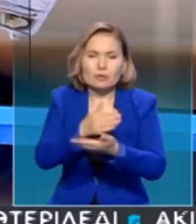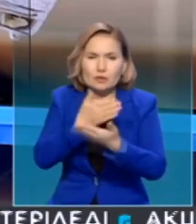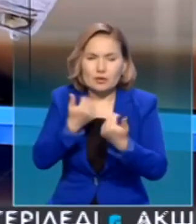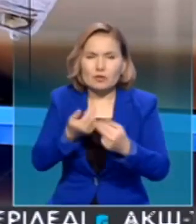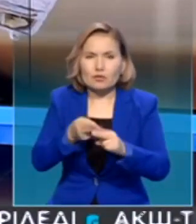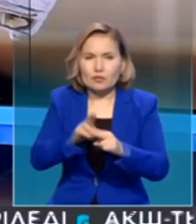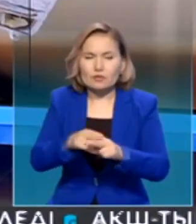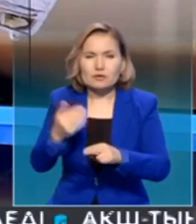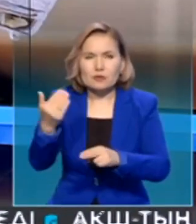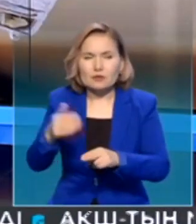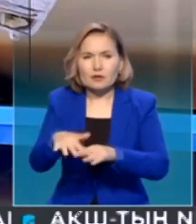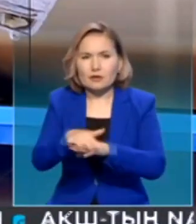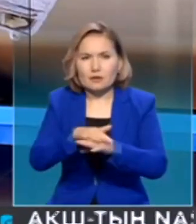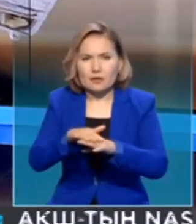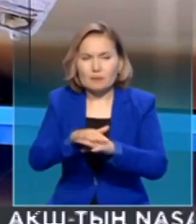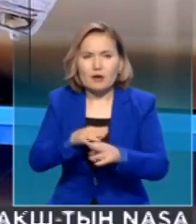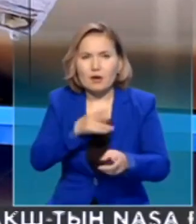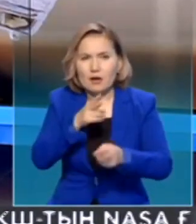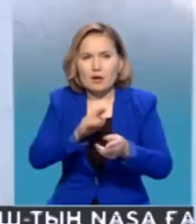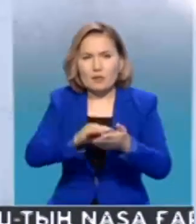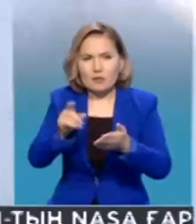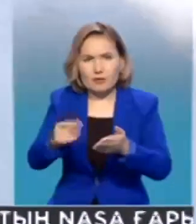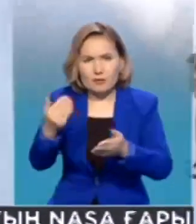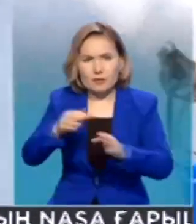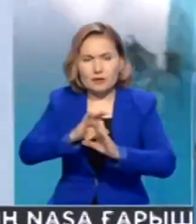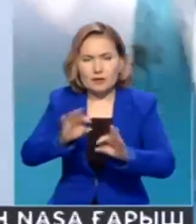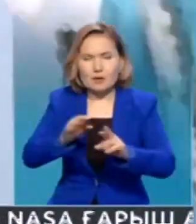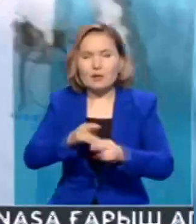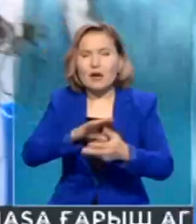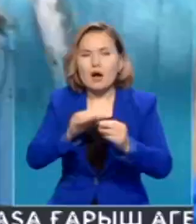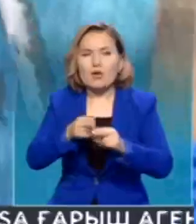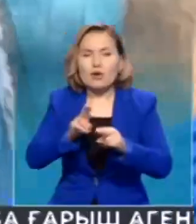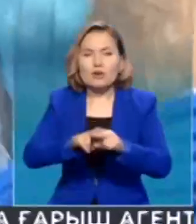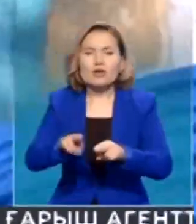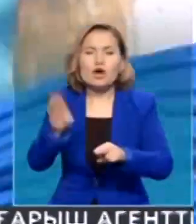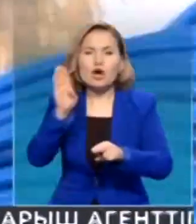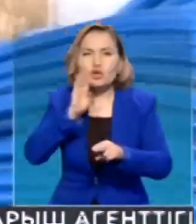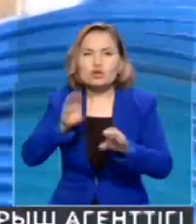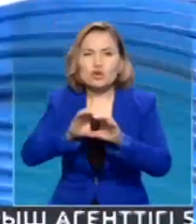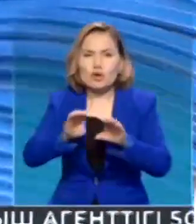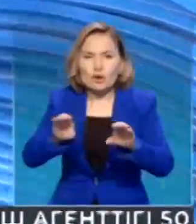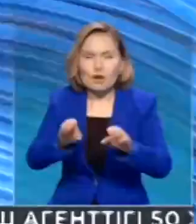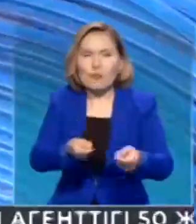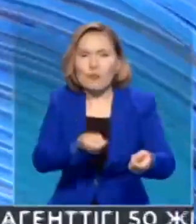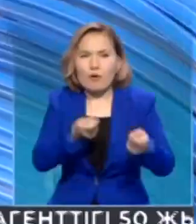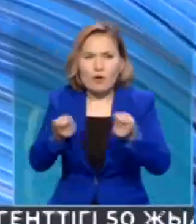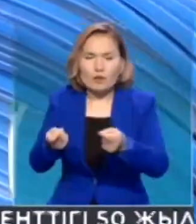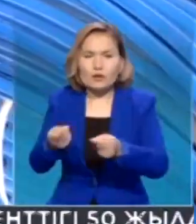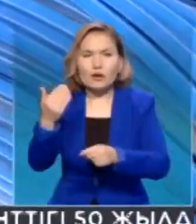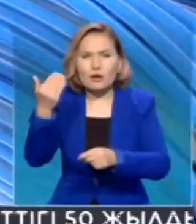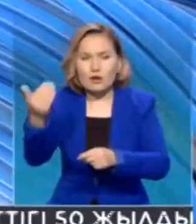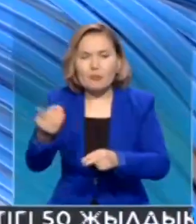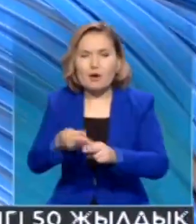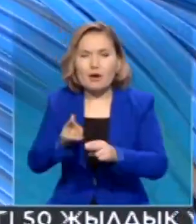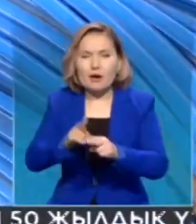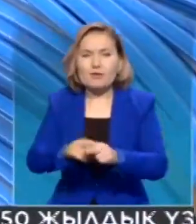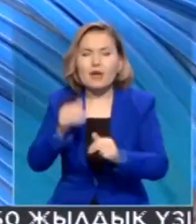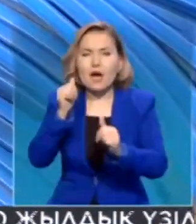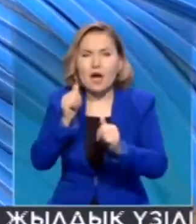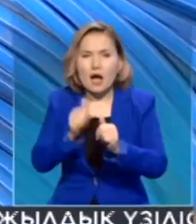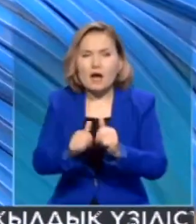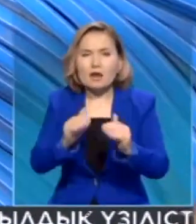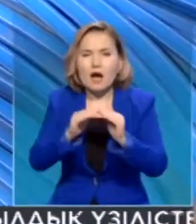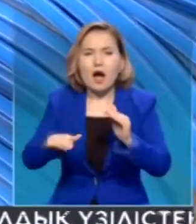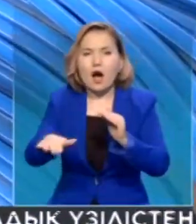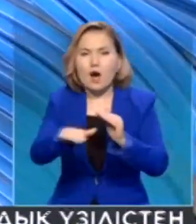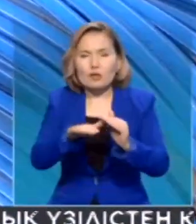тауып дайындап қойған. Тілшіміз айтсын. Су тартамыз деп қыруар қаржыға сатып әкелген мердігер компанияның мынандай құбырлары қазір әркімнің ауласында шашылып жатыр.